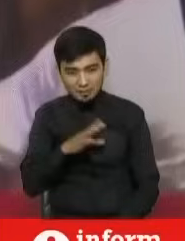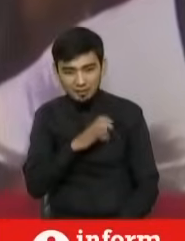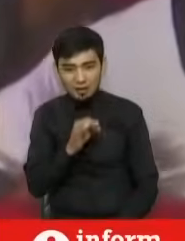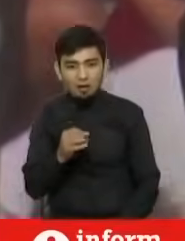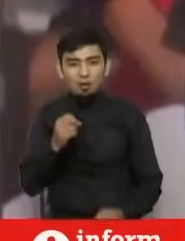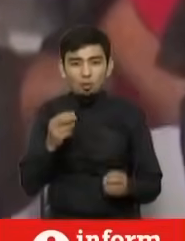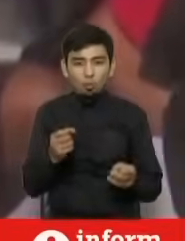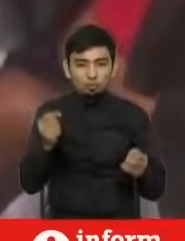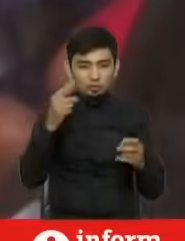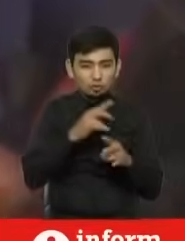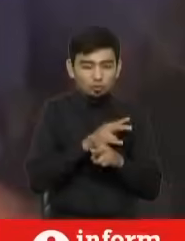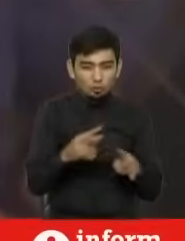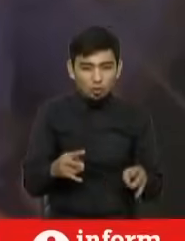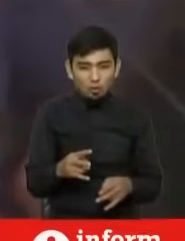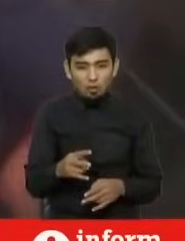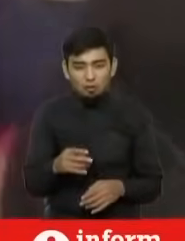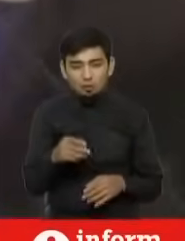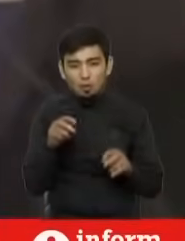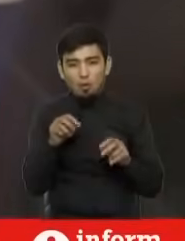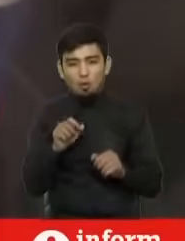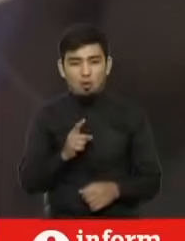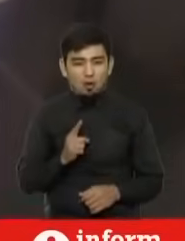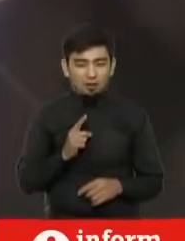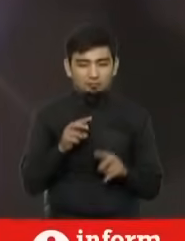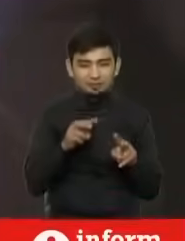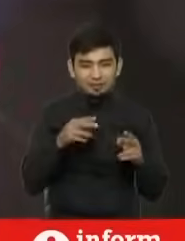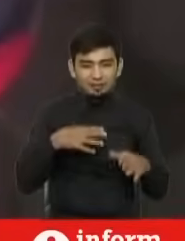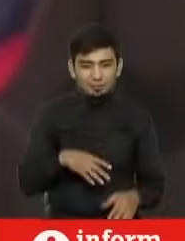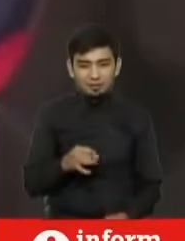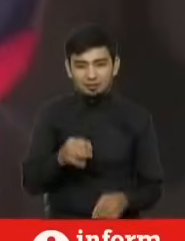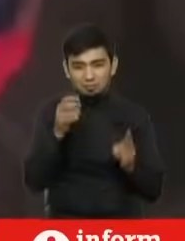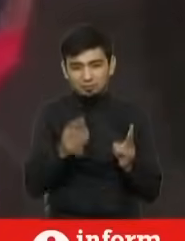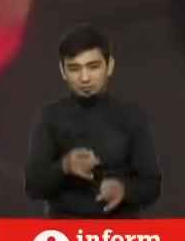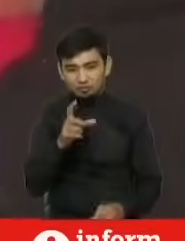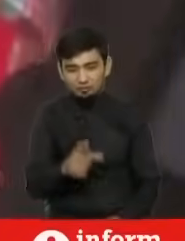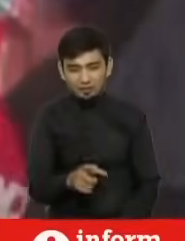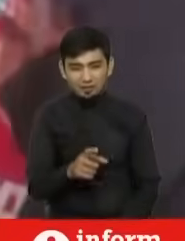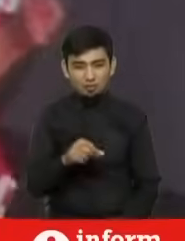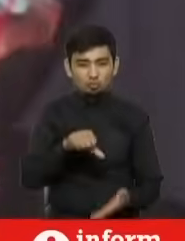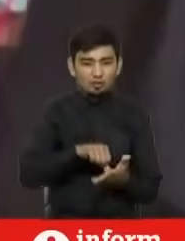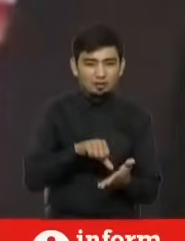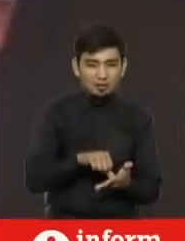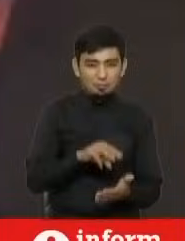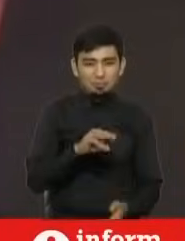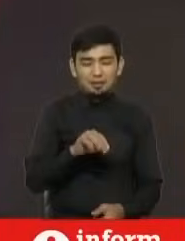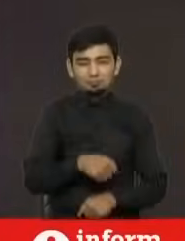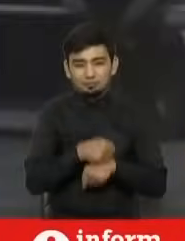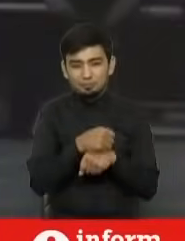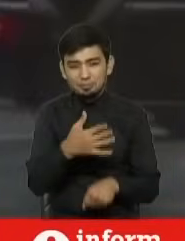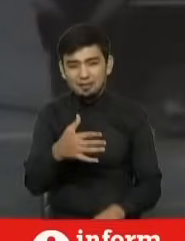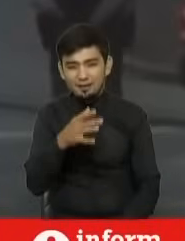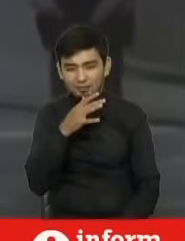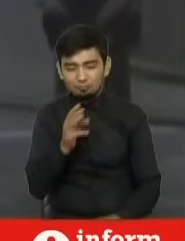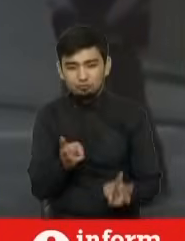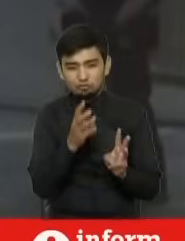выяснилось никто её не охранял невинной жертвой стрельбы оказался участник митинга пятидесятилетний